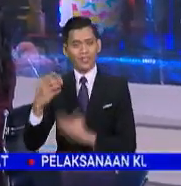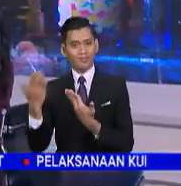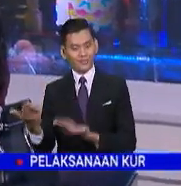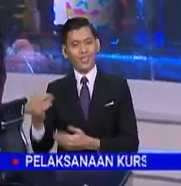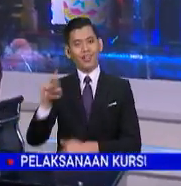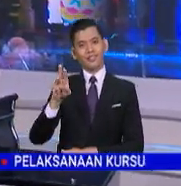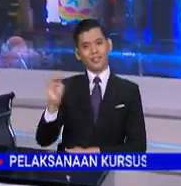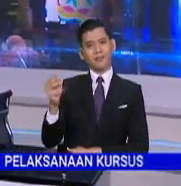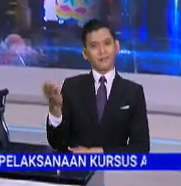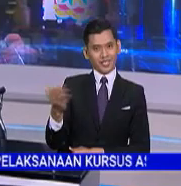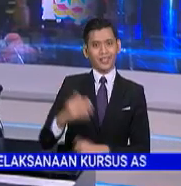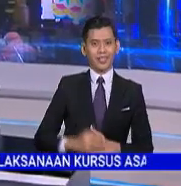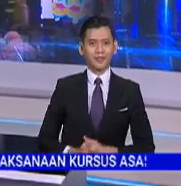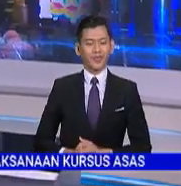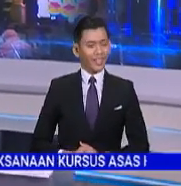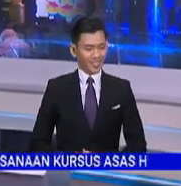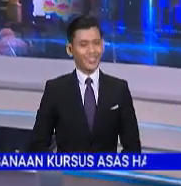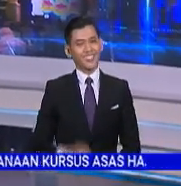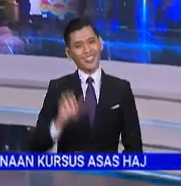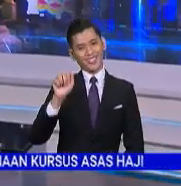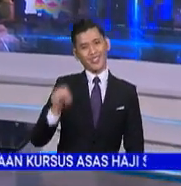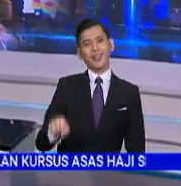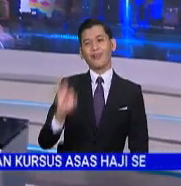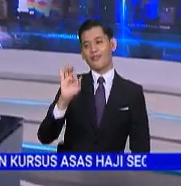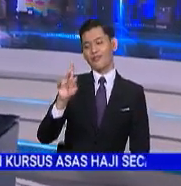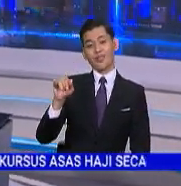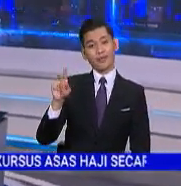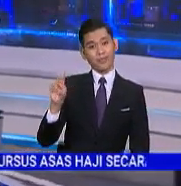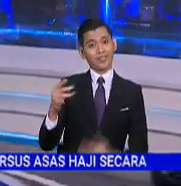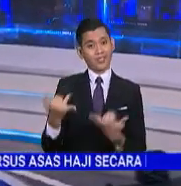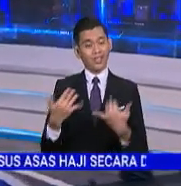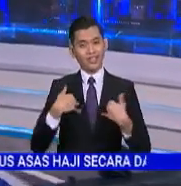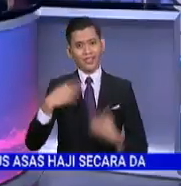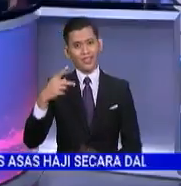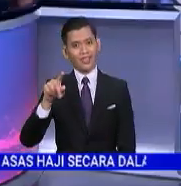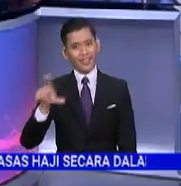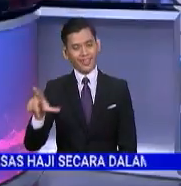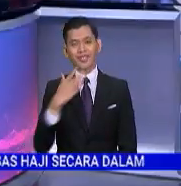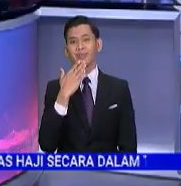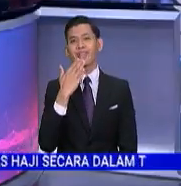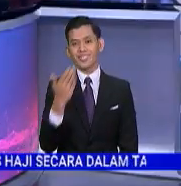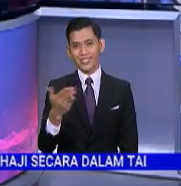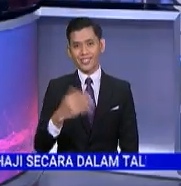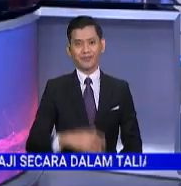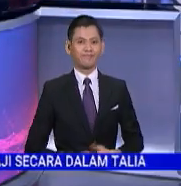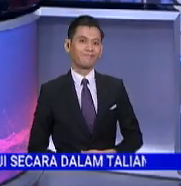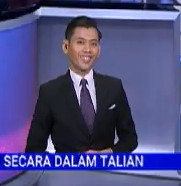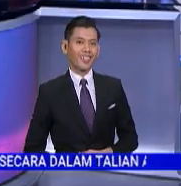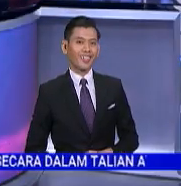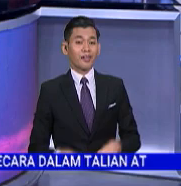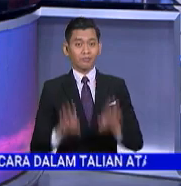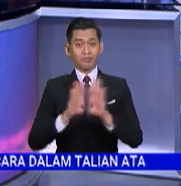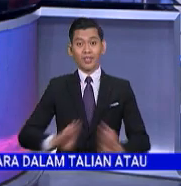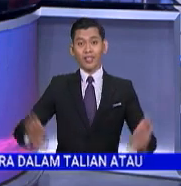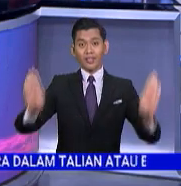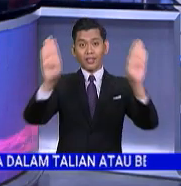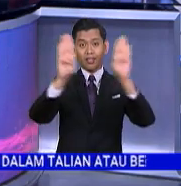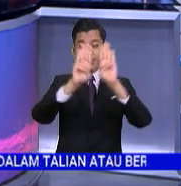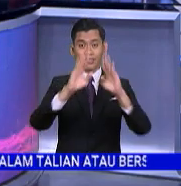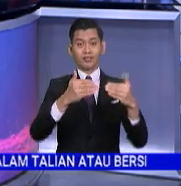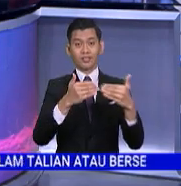Silakan. Ya, Fabian di Matic Kuala Lumpur. Terima kasih. Berita perdana diteruskan